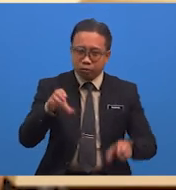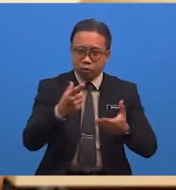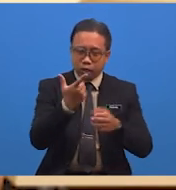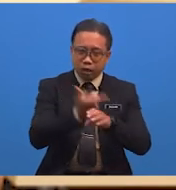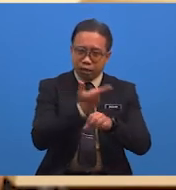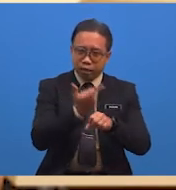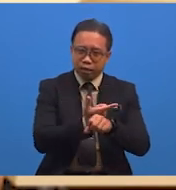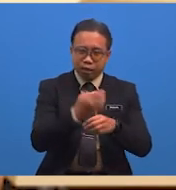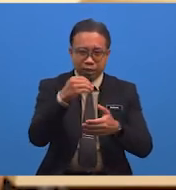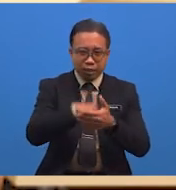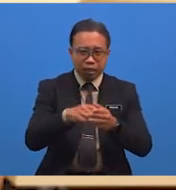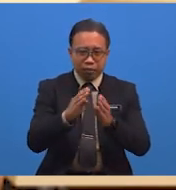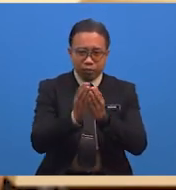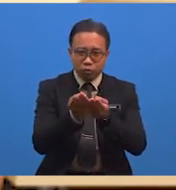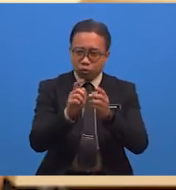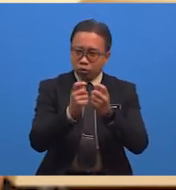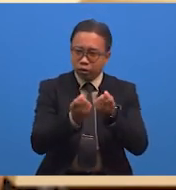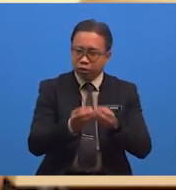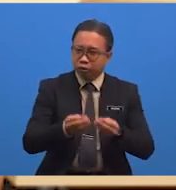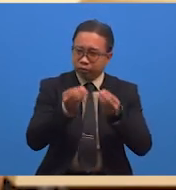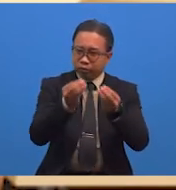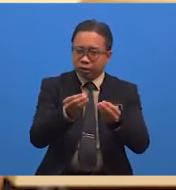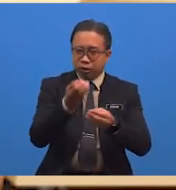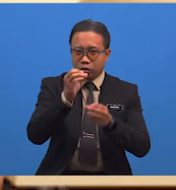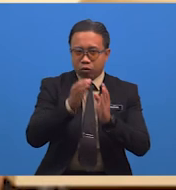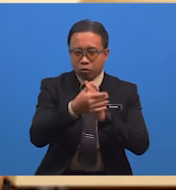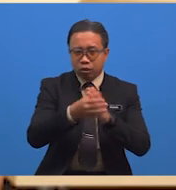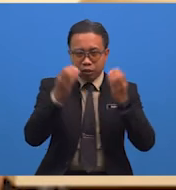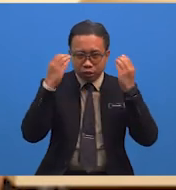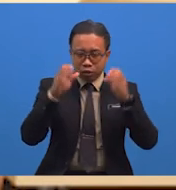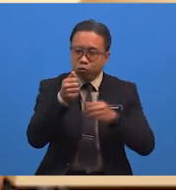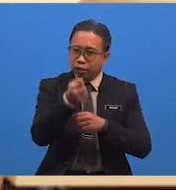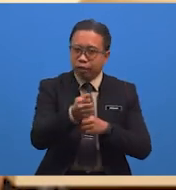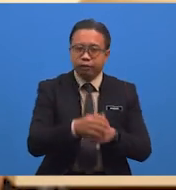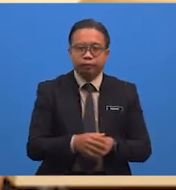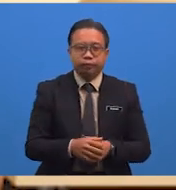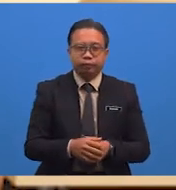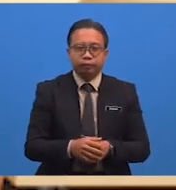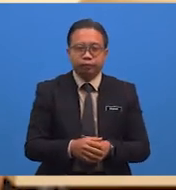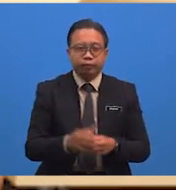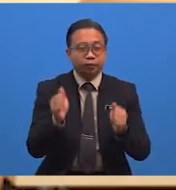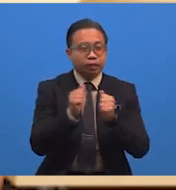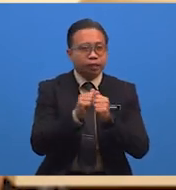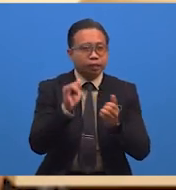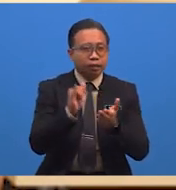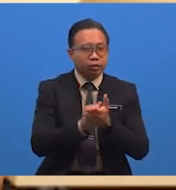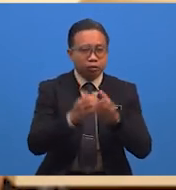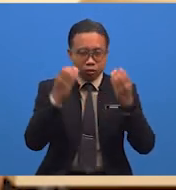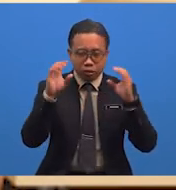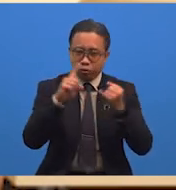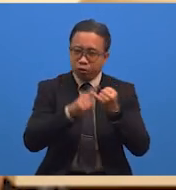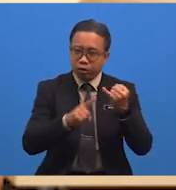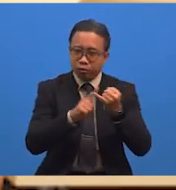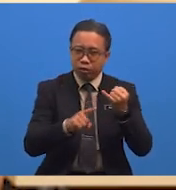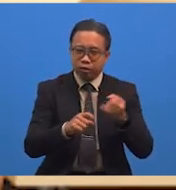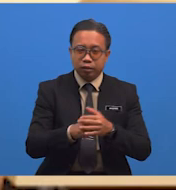membuat latihan dalam buku teks yang diberikan oleh guru anda. Dengan ini, cikgu